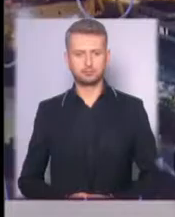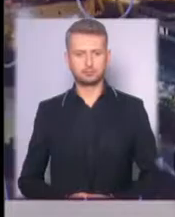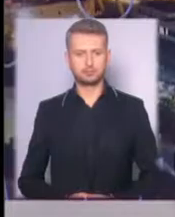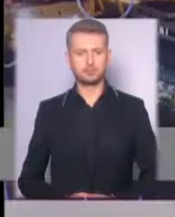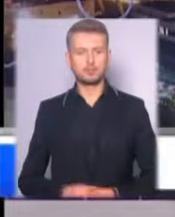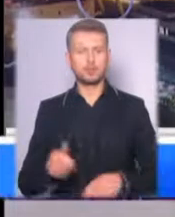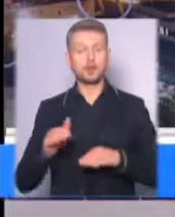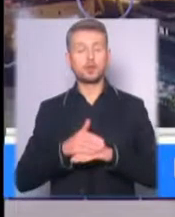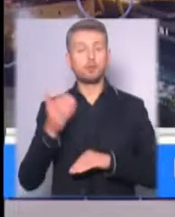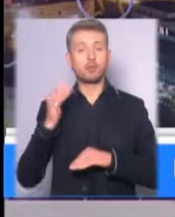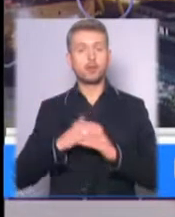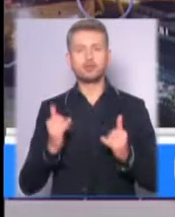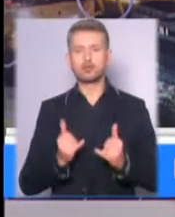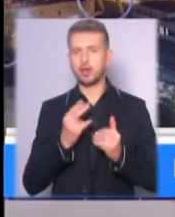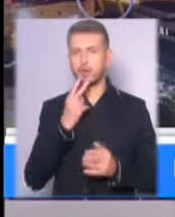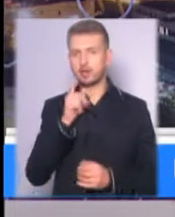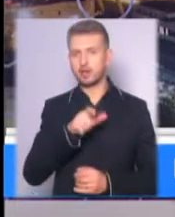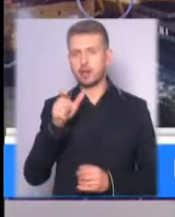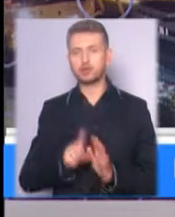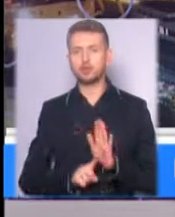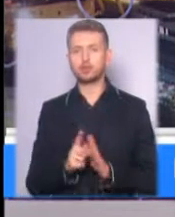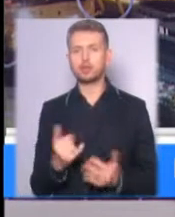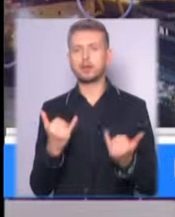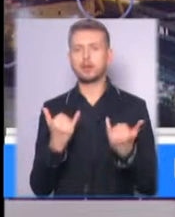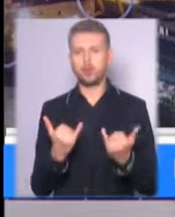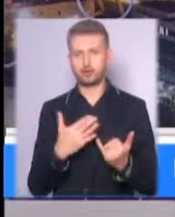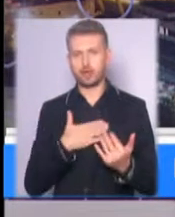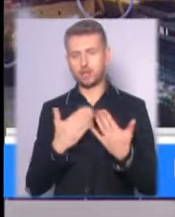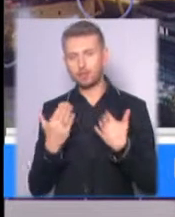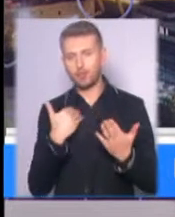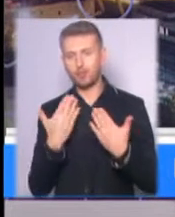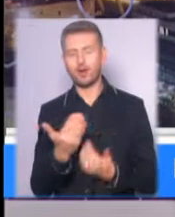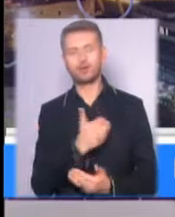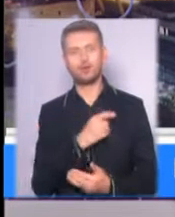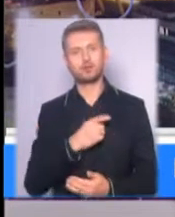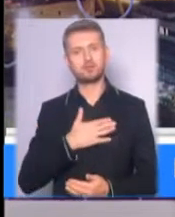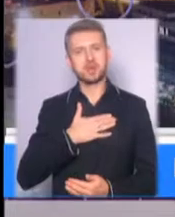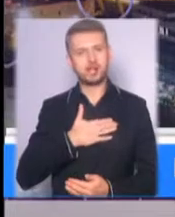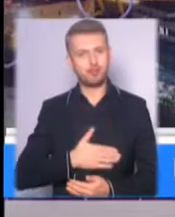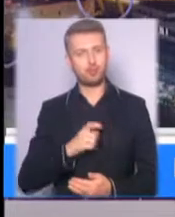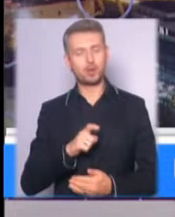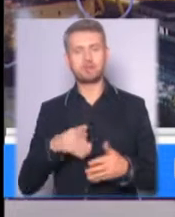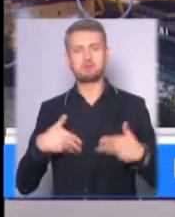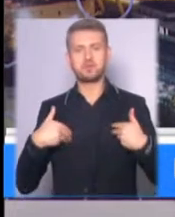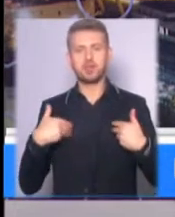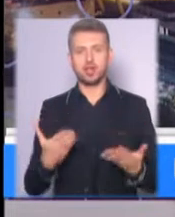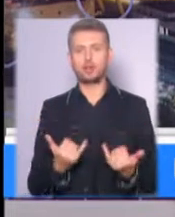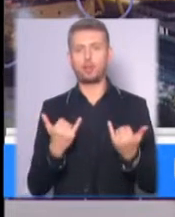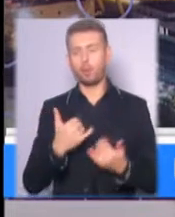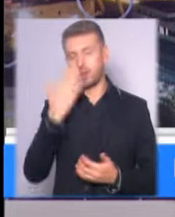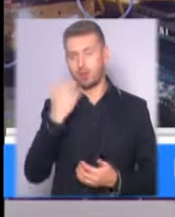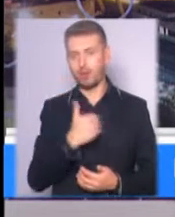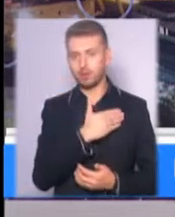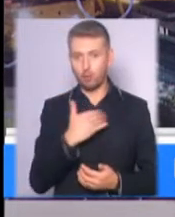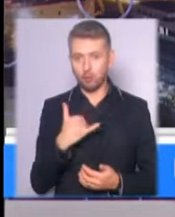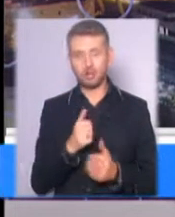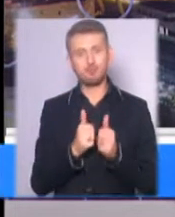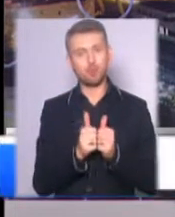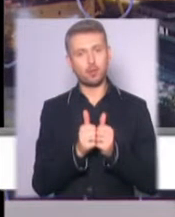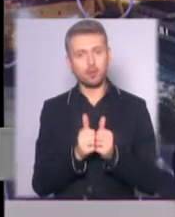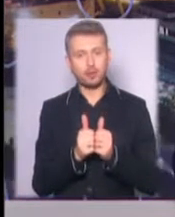Добрий вечір, шановні глядачі. Розпочати сьогоднішнє наше спілкування хочу із приємного, із привітань. Сьогодні католики і протестанти